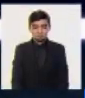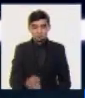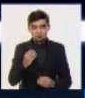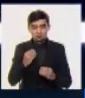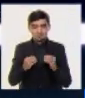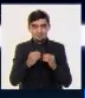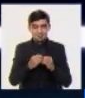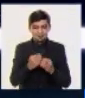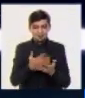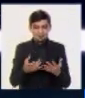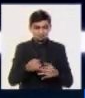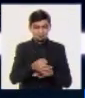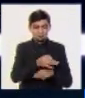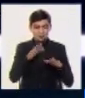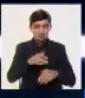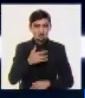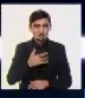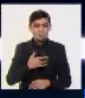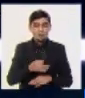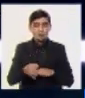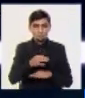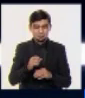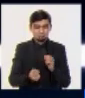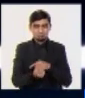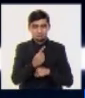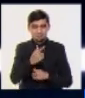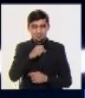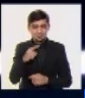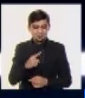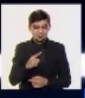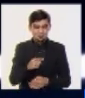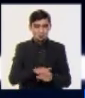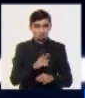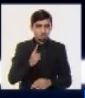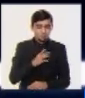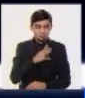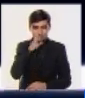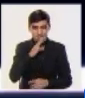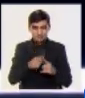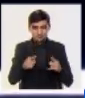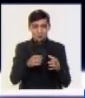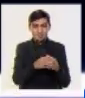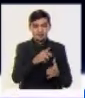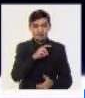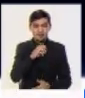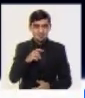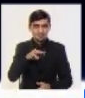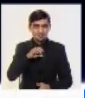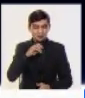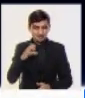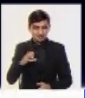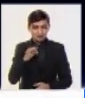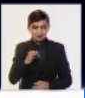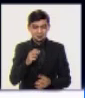Еще в 10 населенных пунктах Жамбылской области появился долгожданный газ. За 4 месяца компания «Казтрансгаз Аймак» проложила